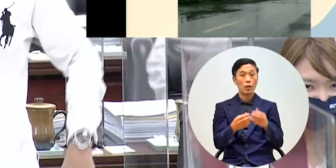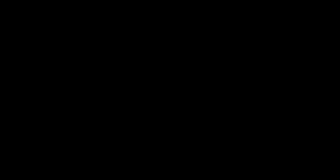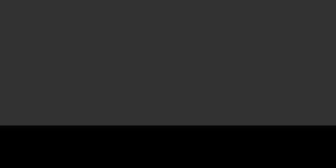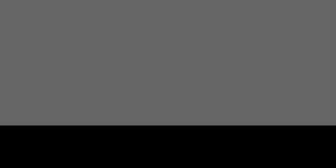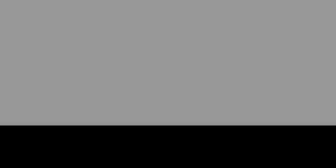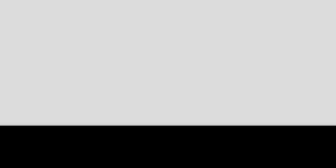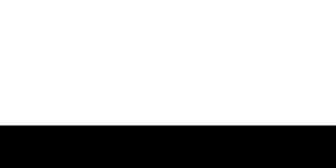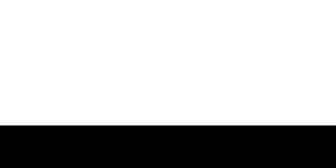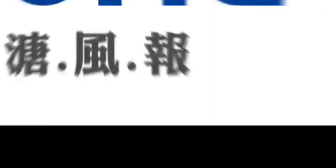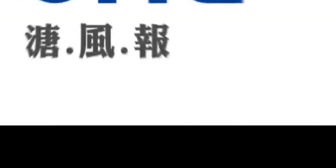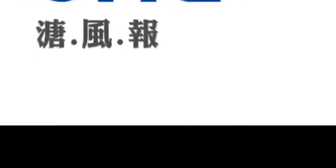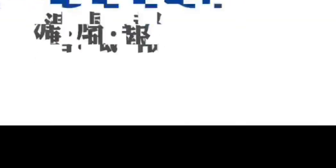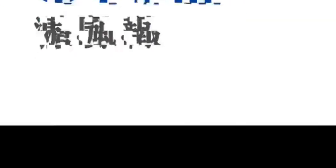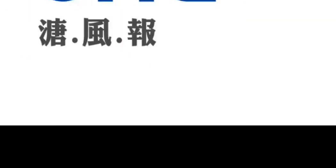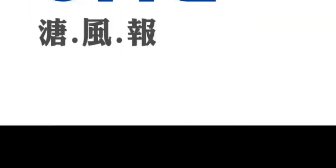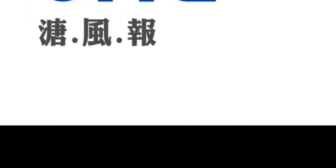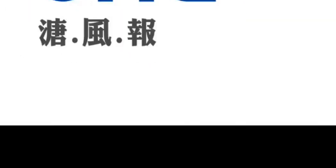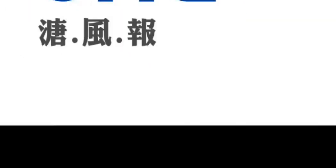嘛。